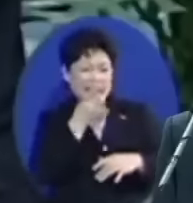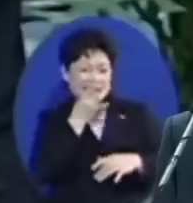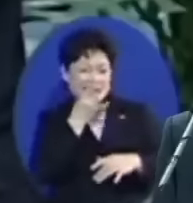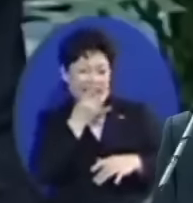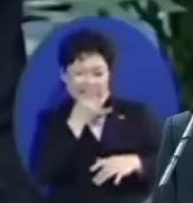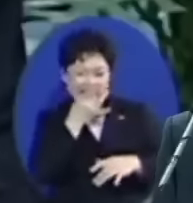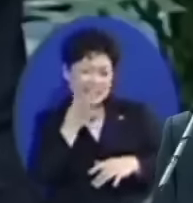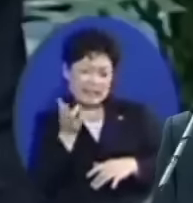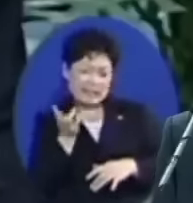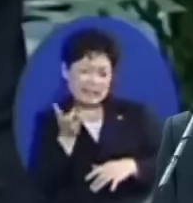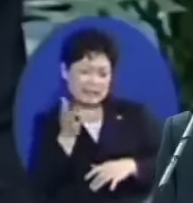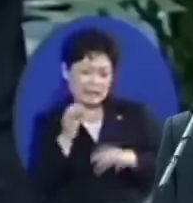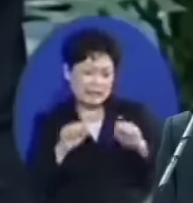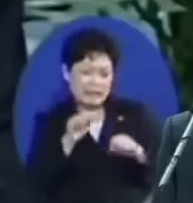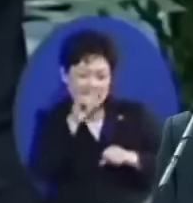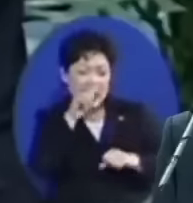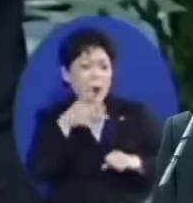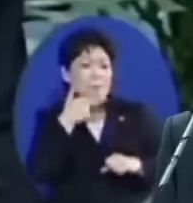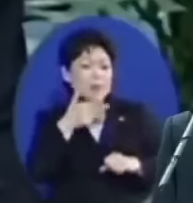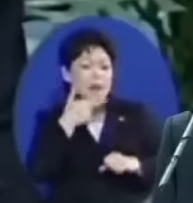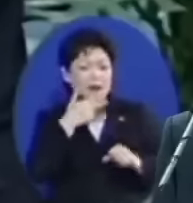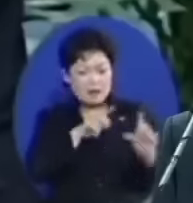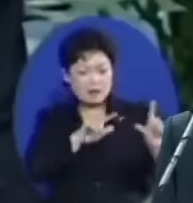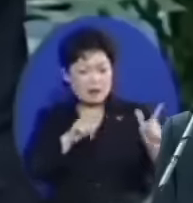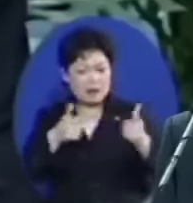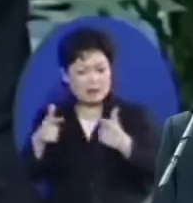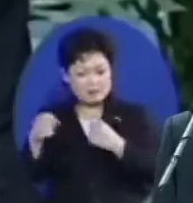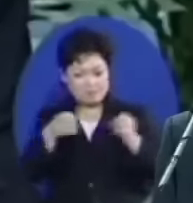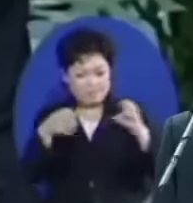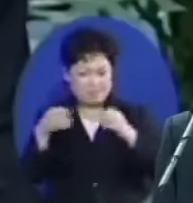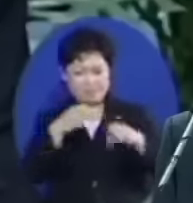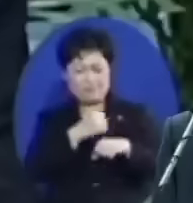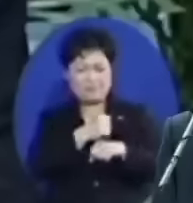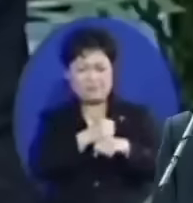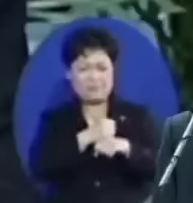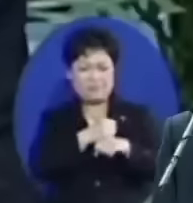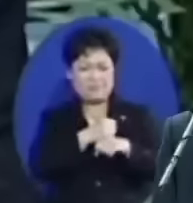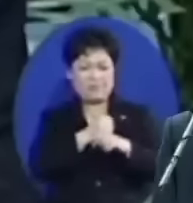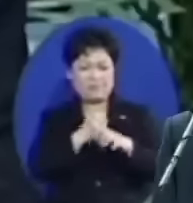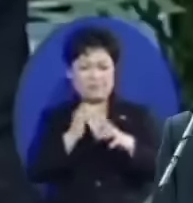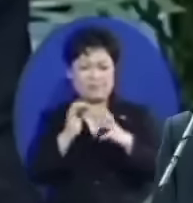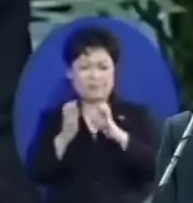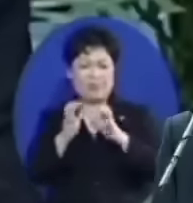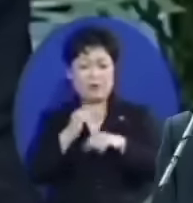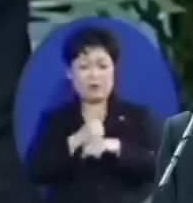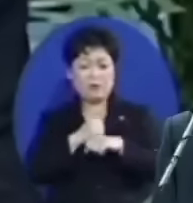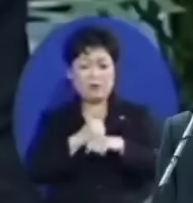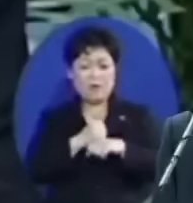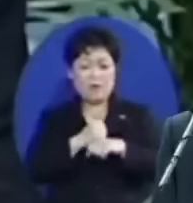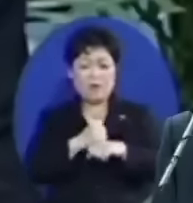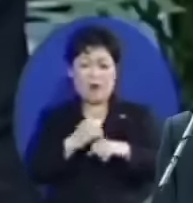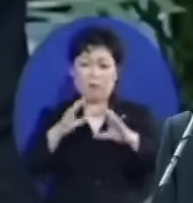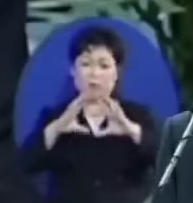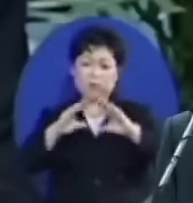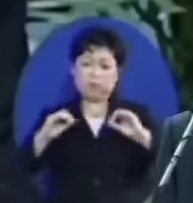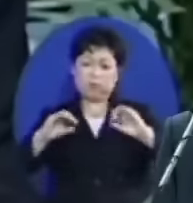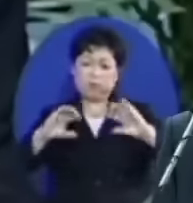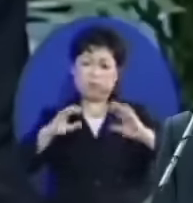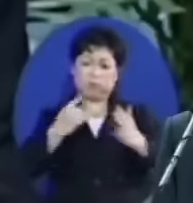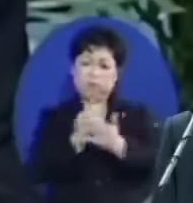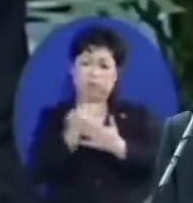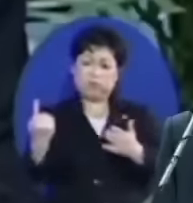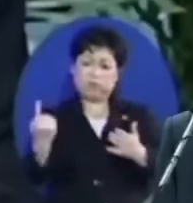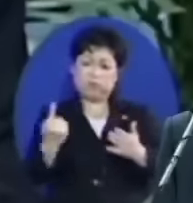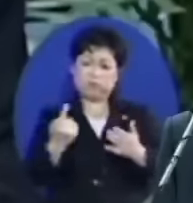살아있느냐 없느냐 여러 가지 토론을 했습니다. 그러니까 내가 보니 농부 한 사람이 그거 토론할 필요가 되냐고, 심어보면 알지